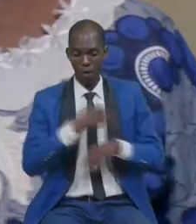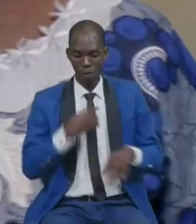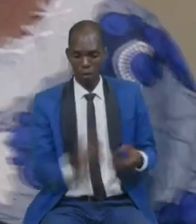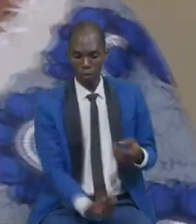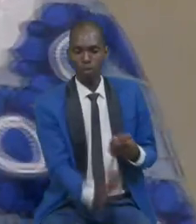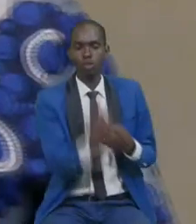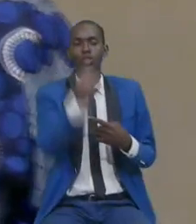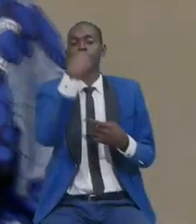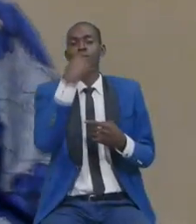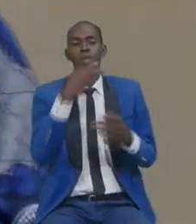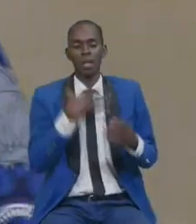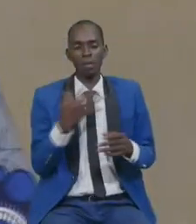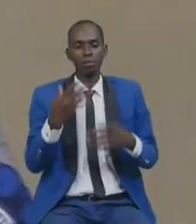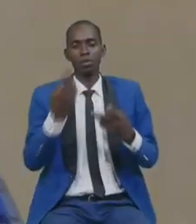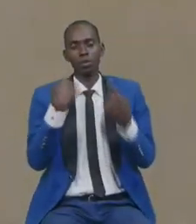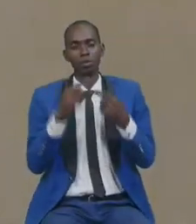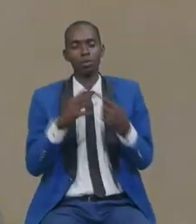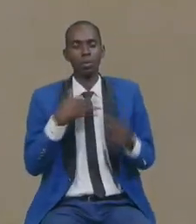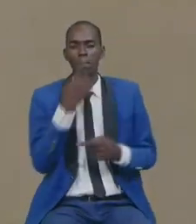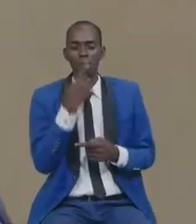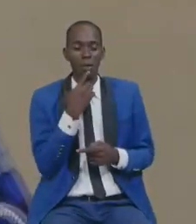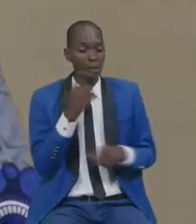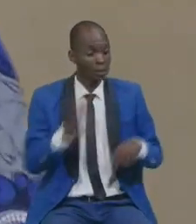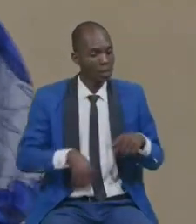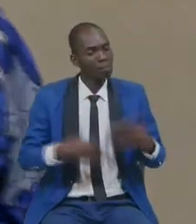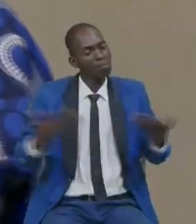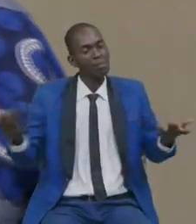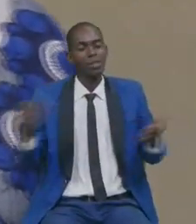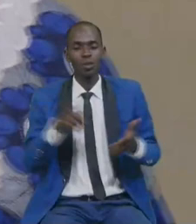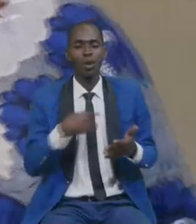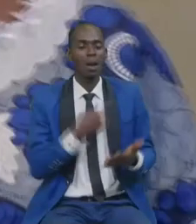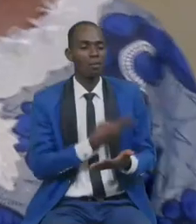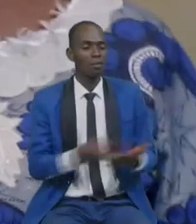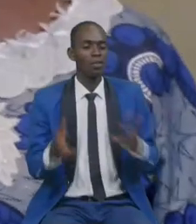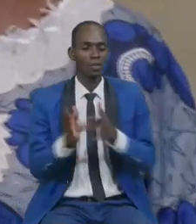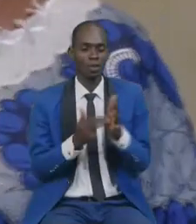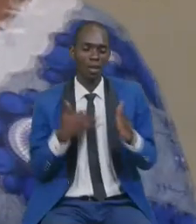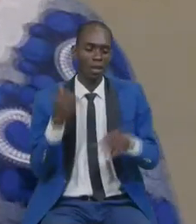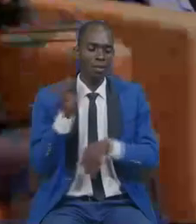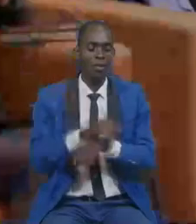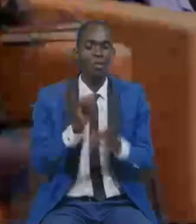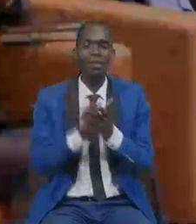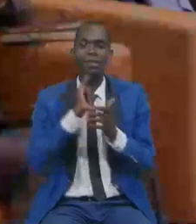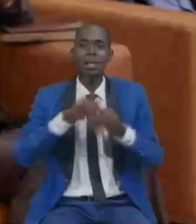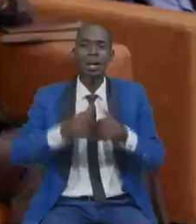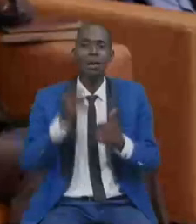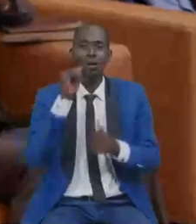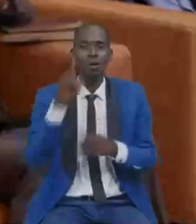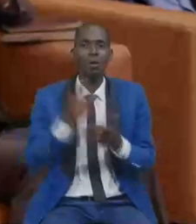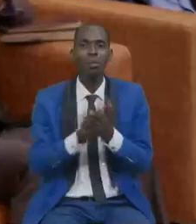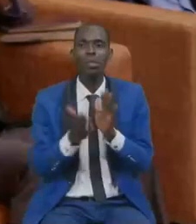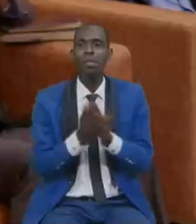échoué. Jésus t'a vaincu. C'est comme ça, j'ai été délivré de la toxicomanie.